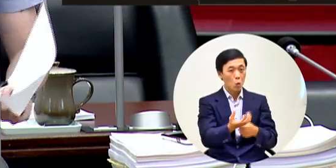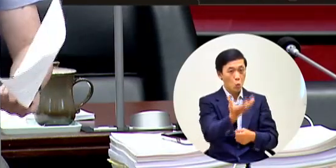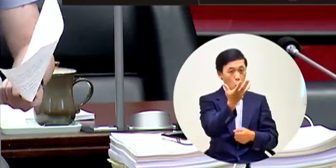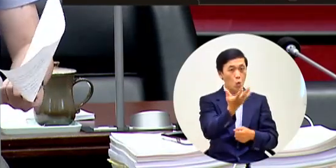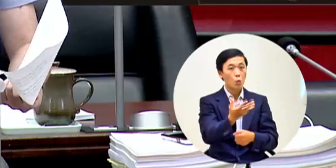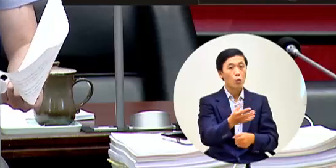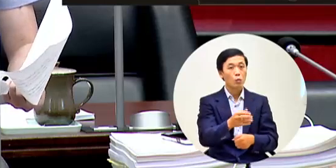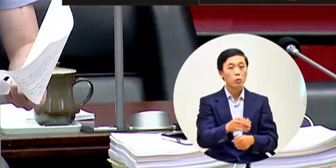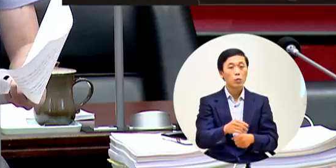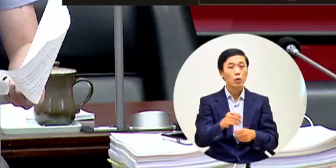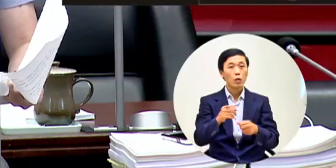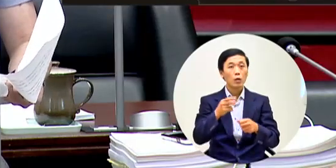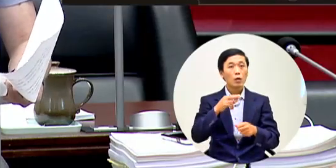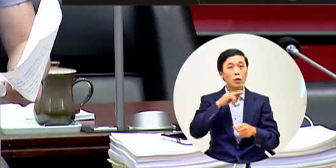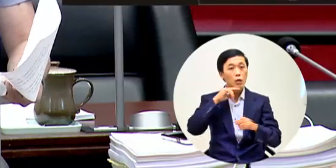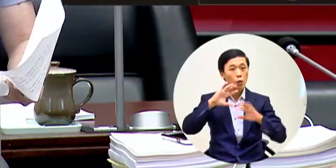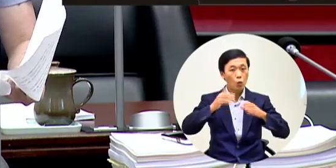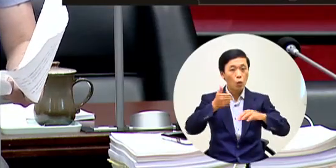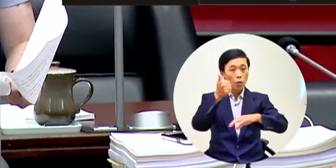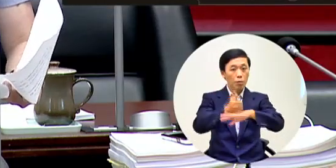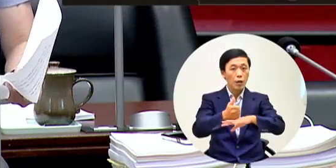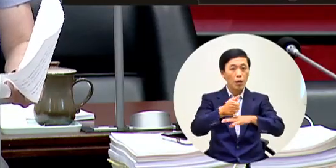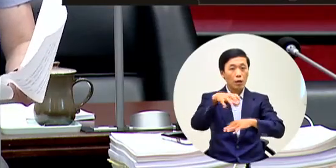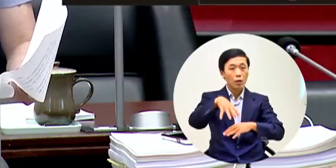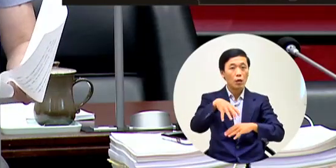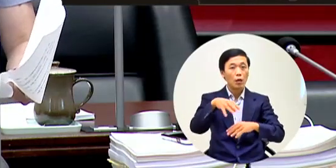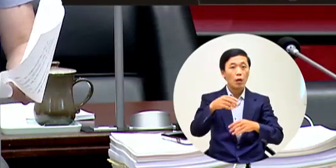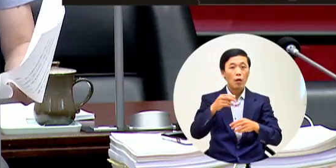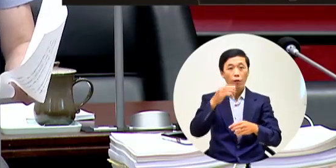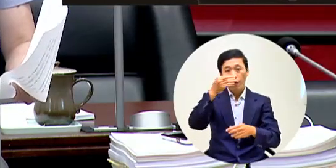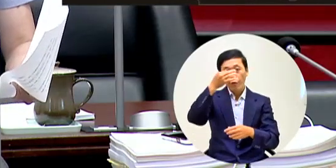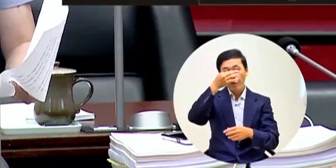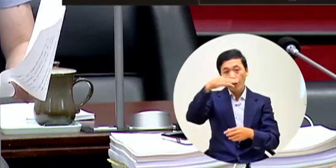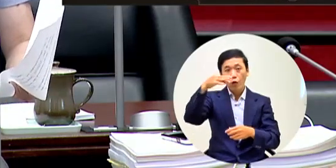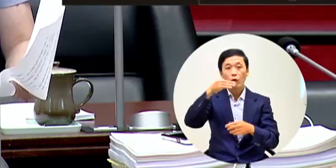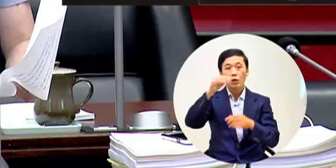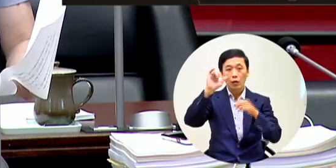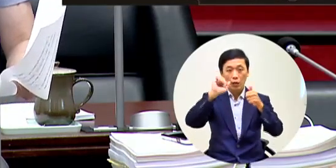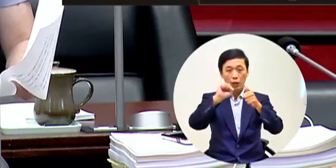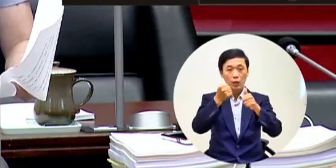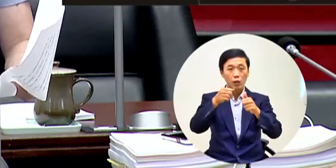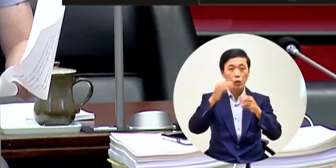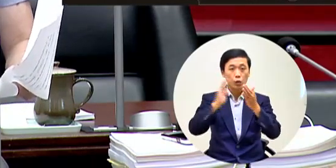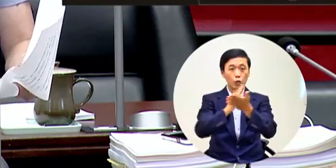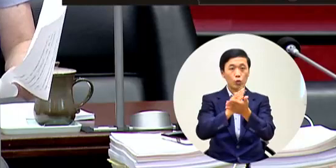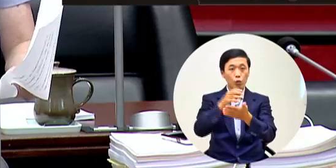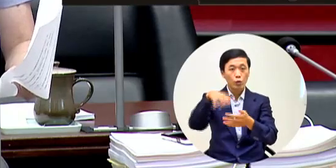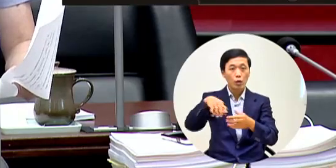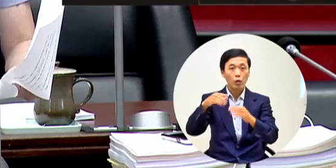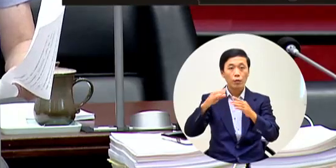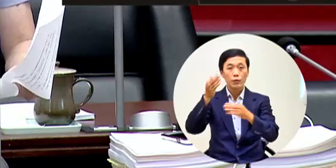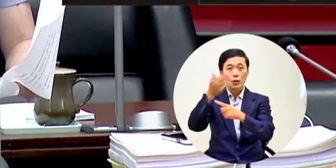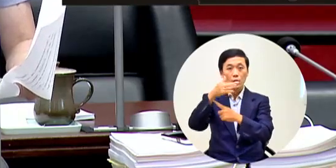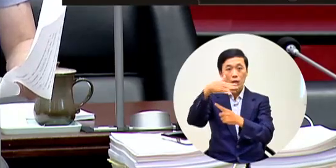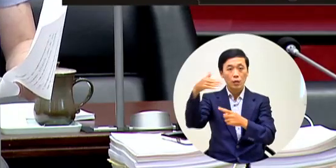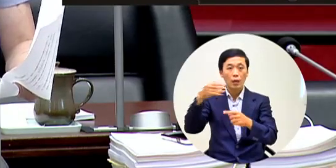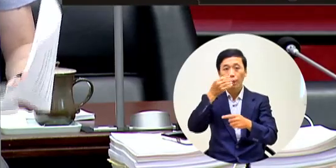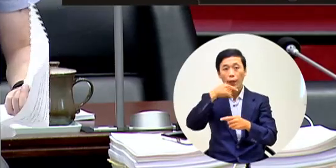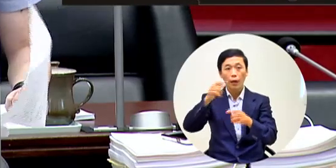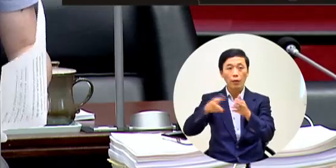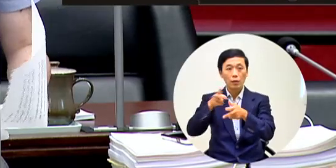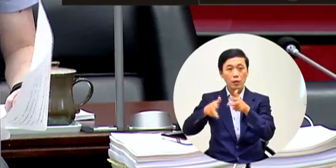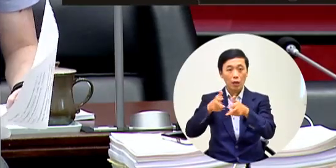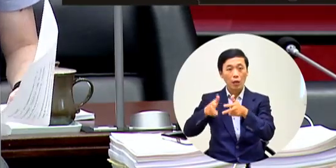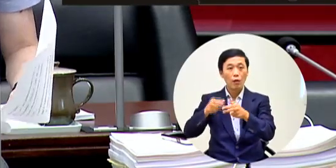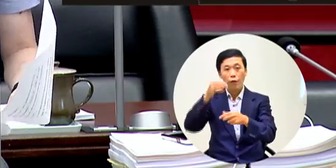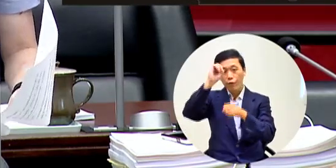吼。英国的领事馆、凤梨书院，然后旗山的糖厂故事馆、凤梨工厂等